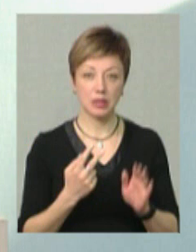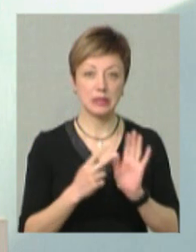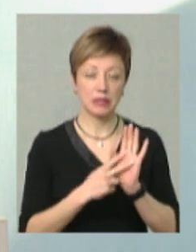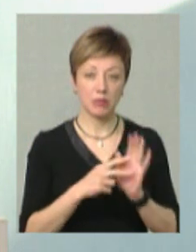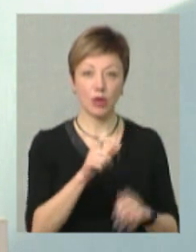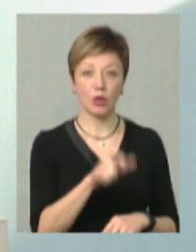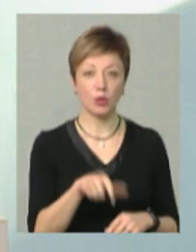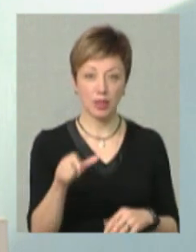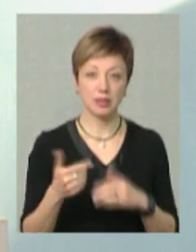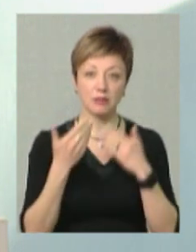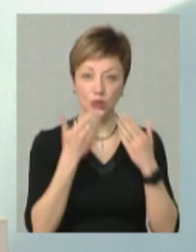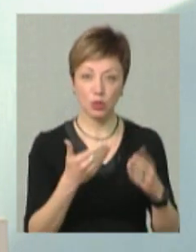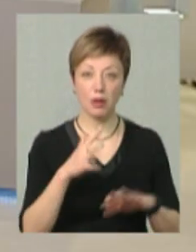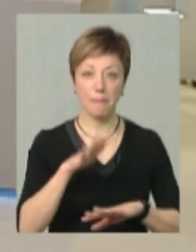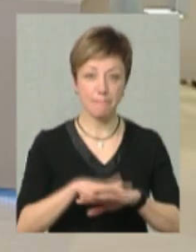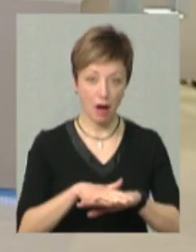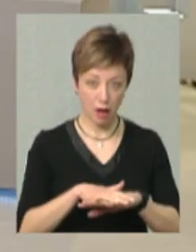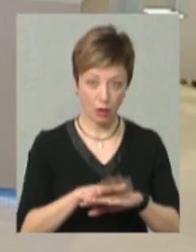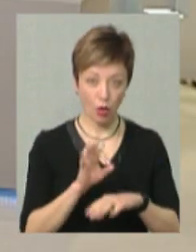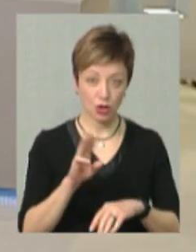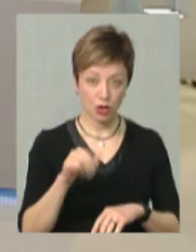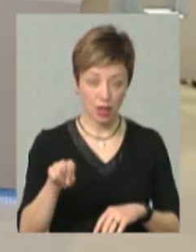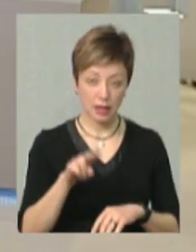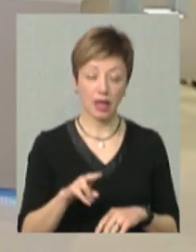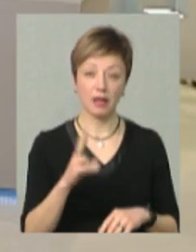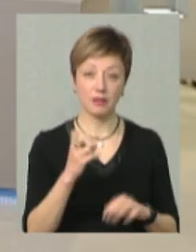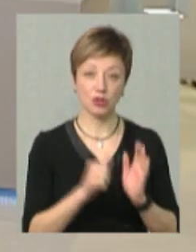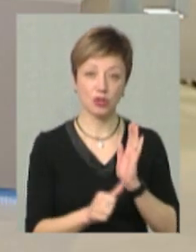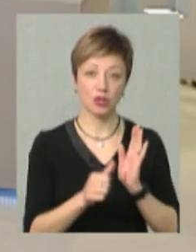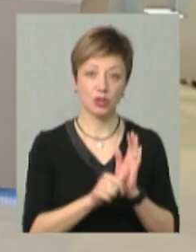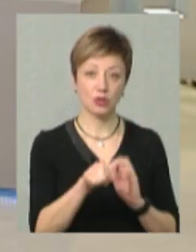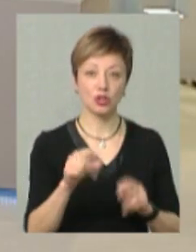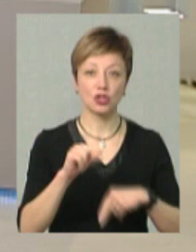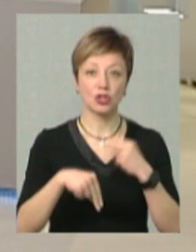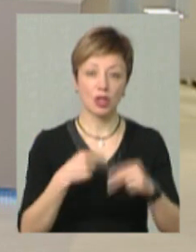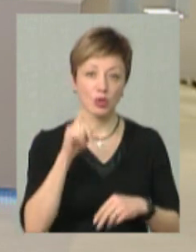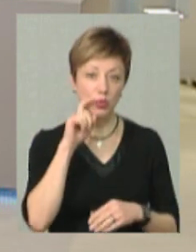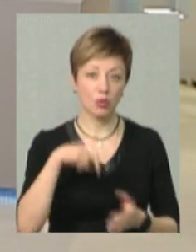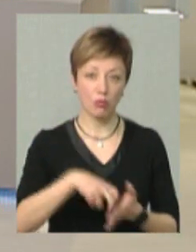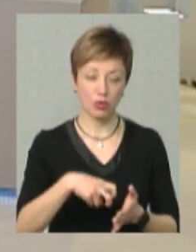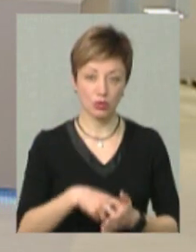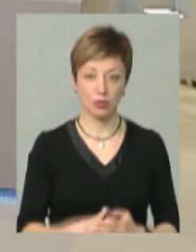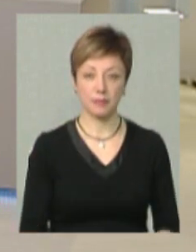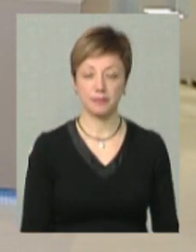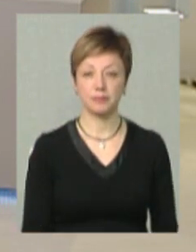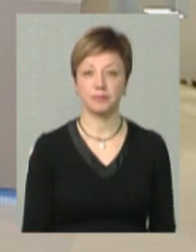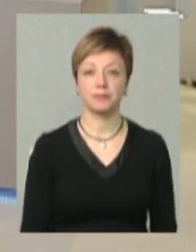307 осіб звернулися на банк на швидку копійку і 266 осіб через підприємство поштового